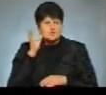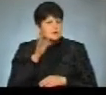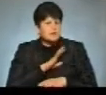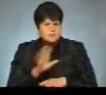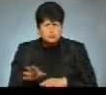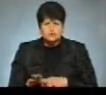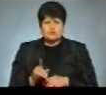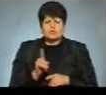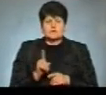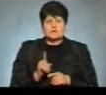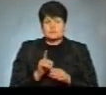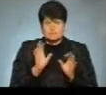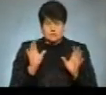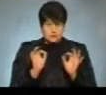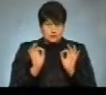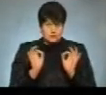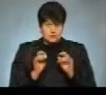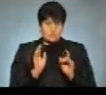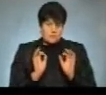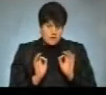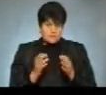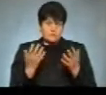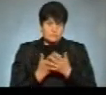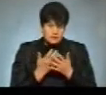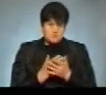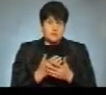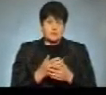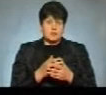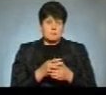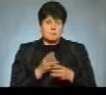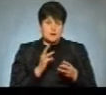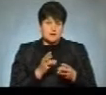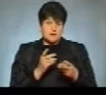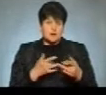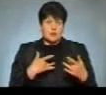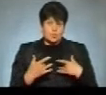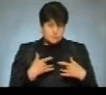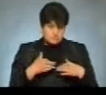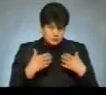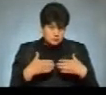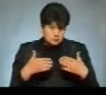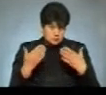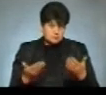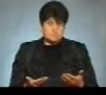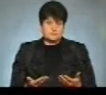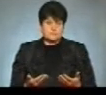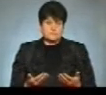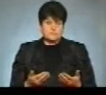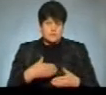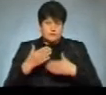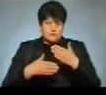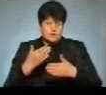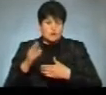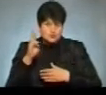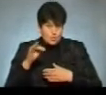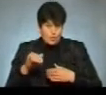слухати, що це нічого. Все пішли, і фільми пішли, і передачі пішли, і концертна діяльність пішла, і